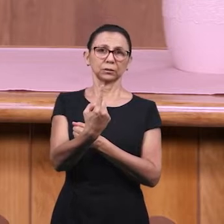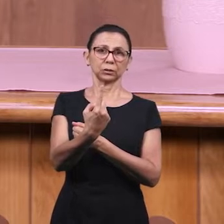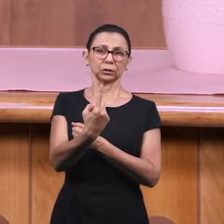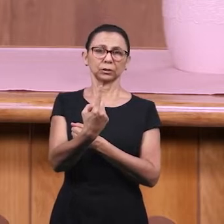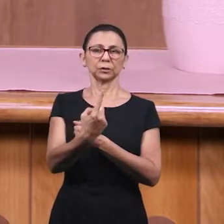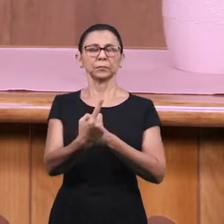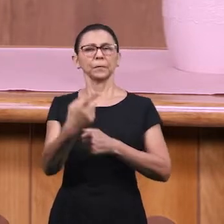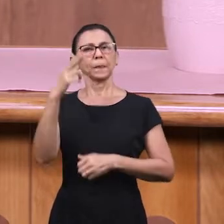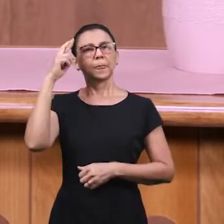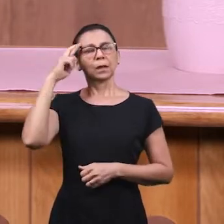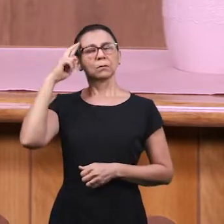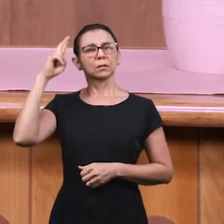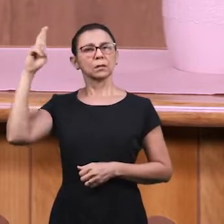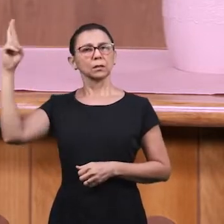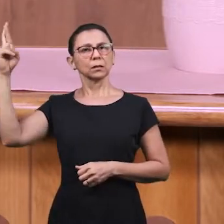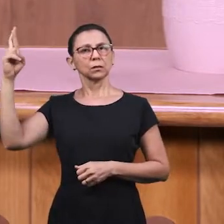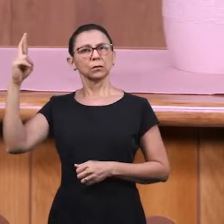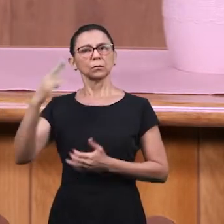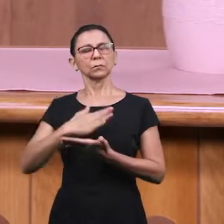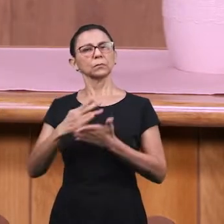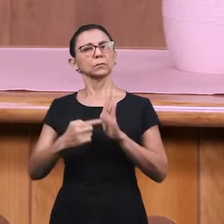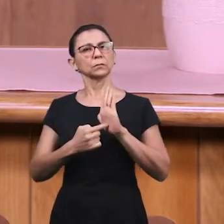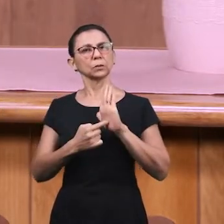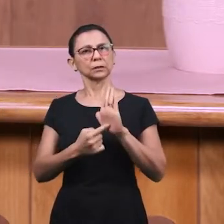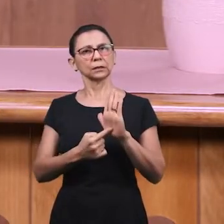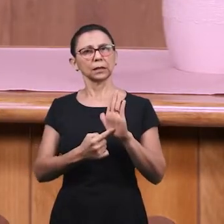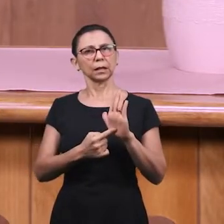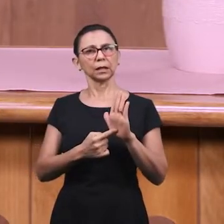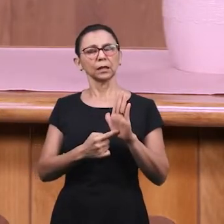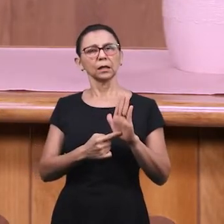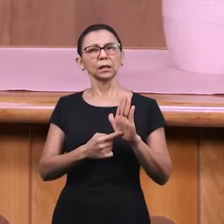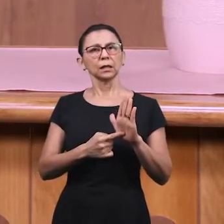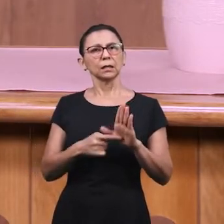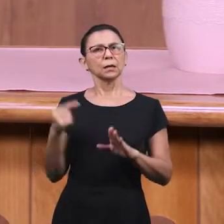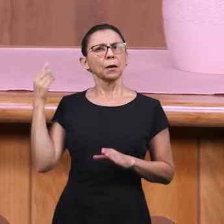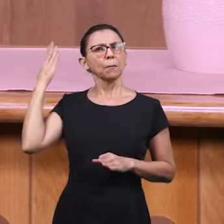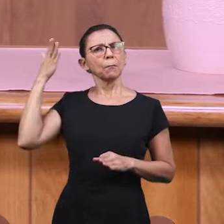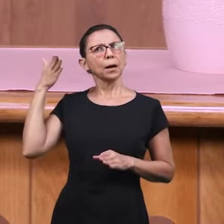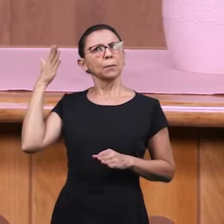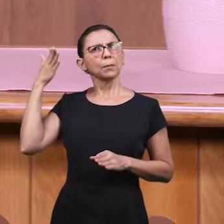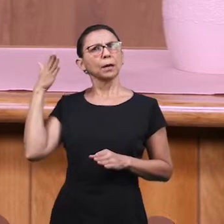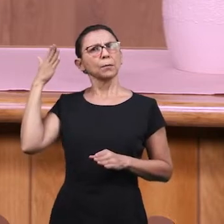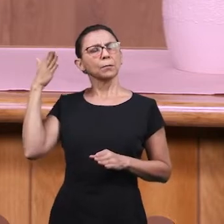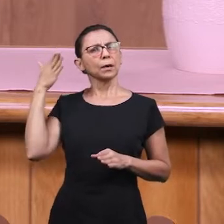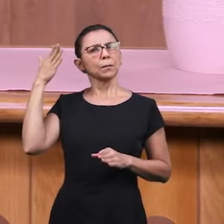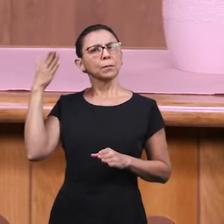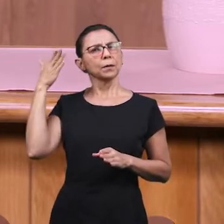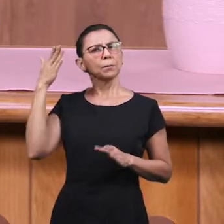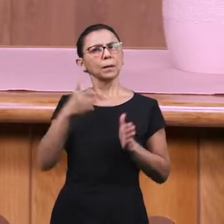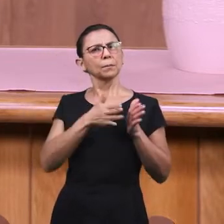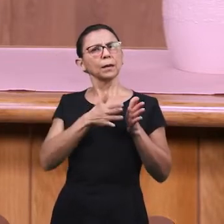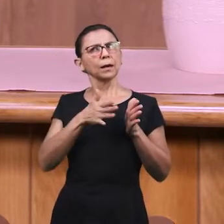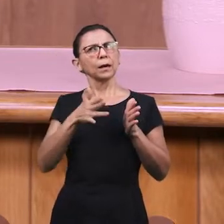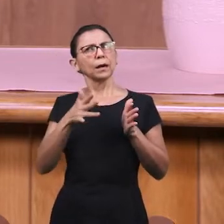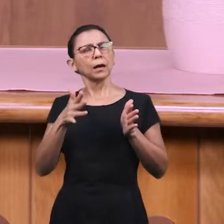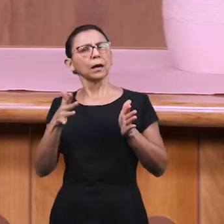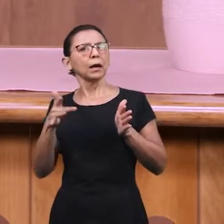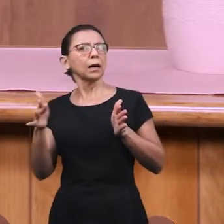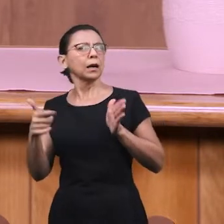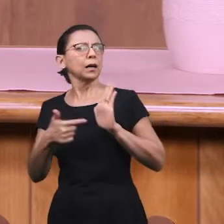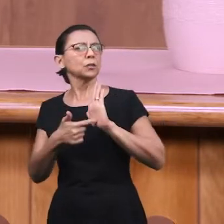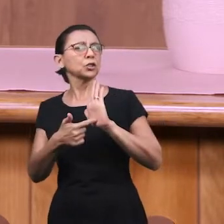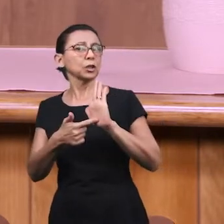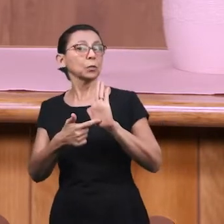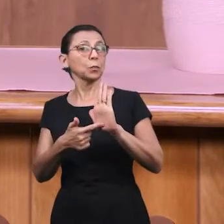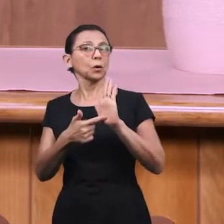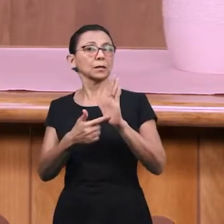представляющая собой Троицу. И Бог позже показал, что в каждом проповеди, где мы проповедуем, мы всегда